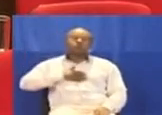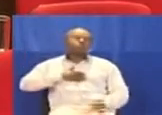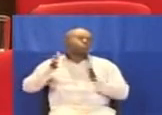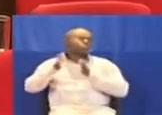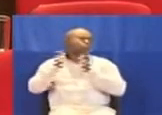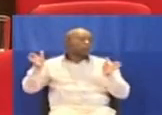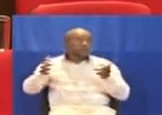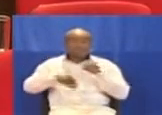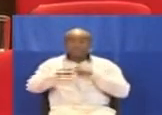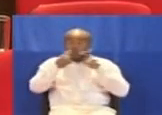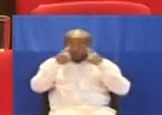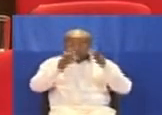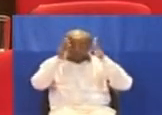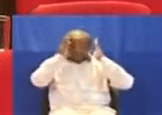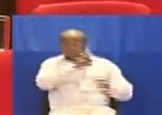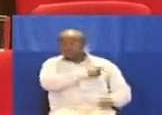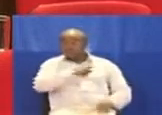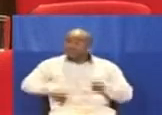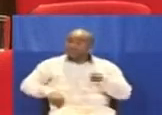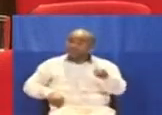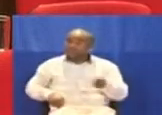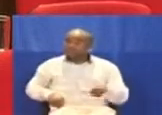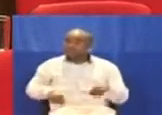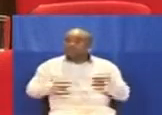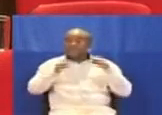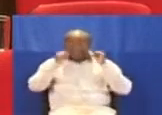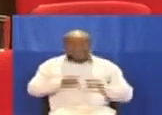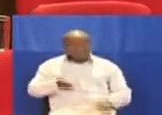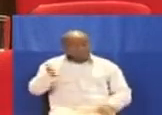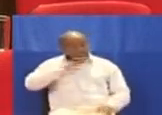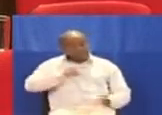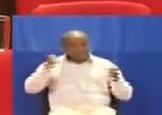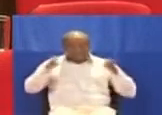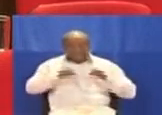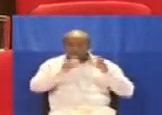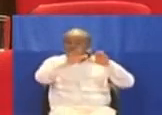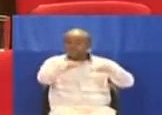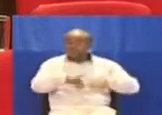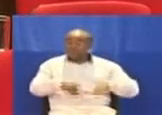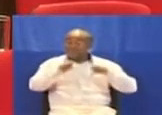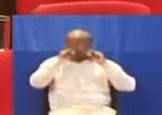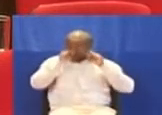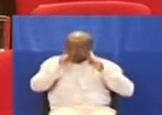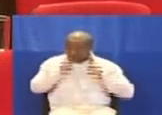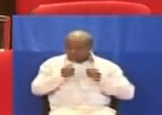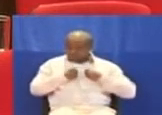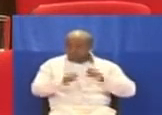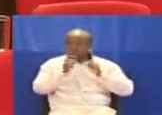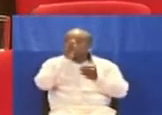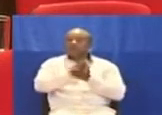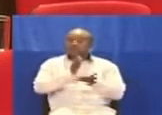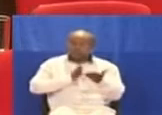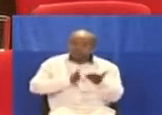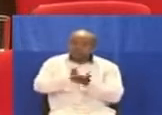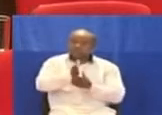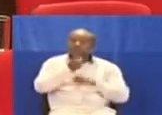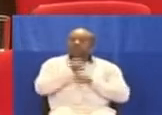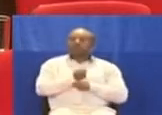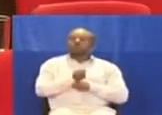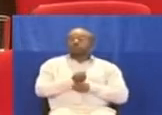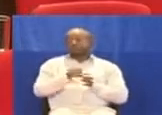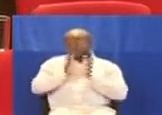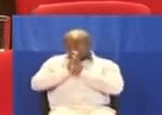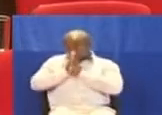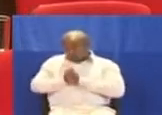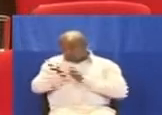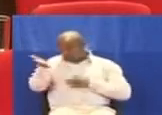Hebu tumwangalie Mheshimiwa Rais. Lazima tumalize kikao cha bunge, lazima tuwatendee Watanzania haki kwa kupitisha budget." Tunakushukuru sana kwa